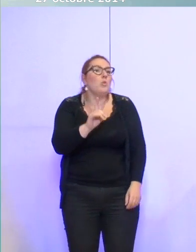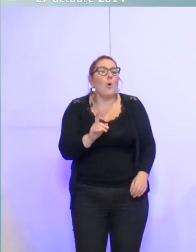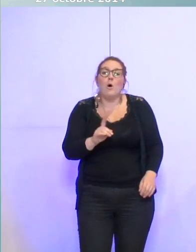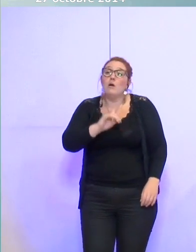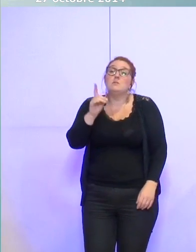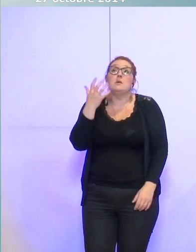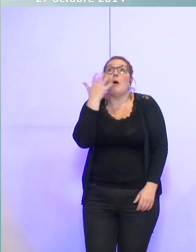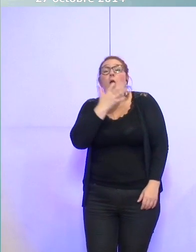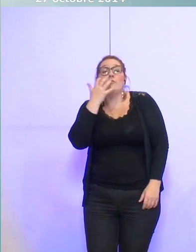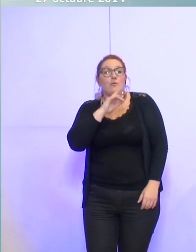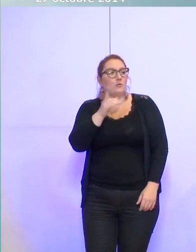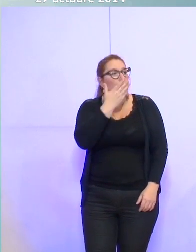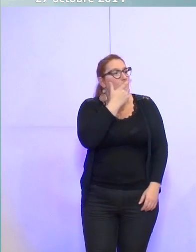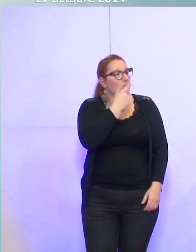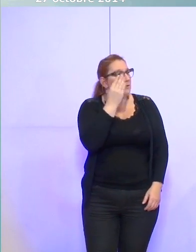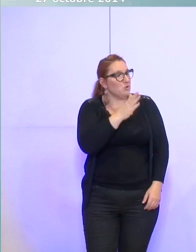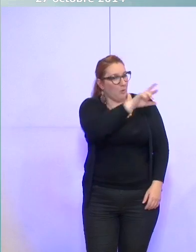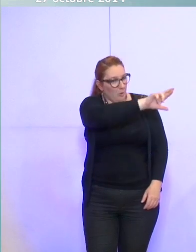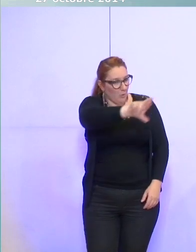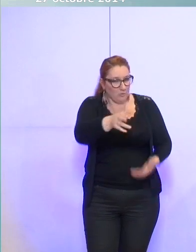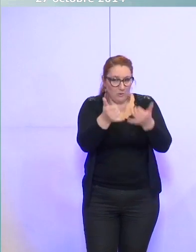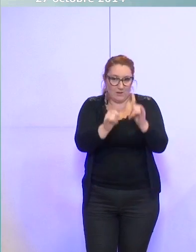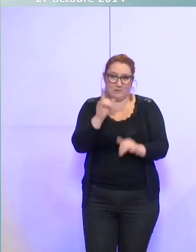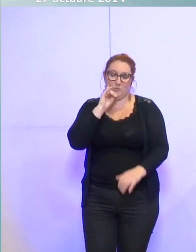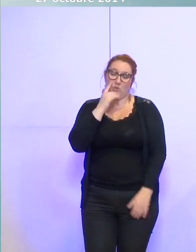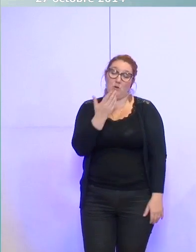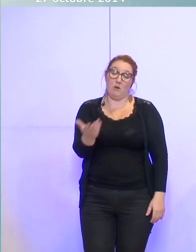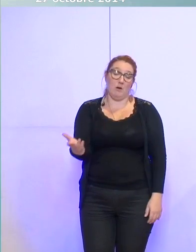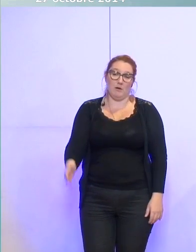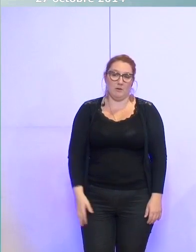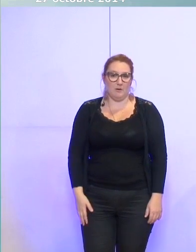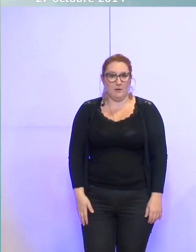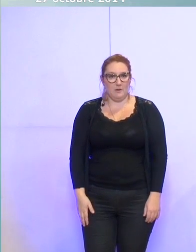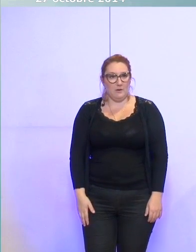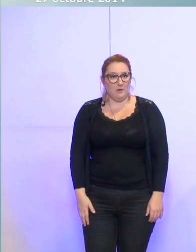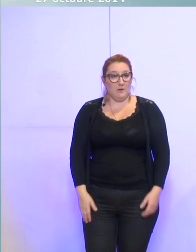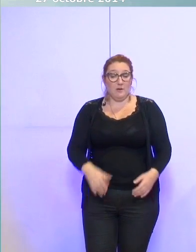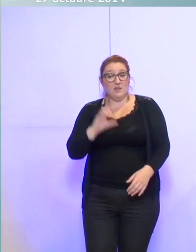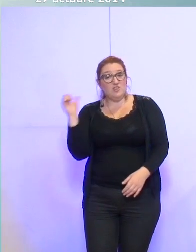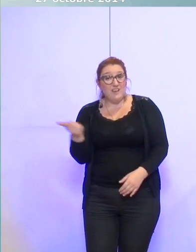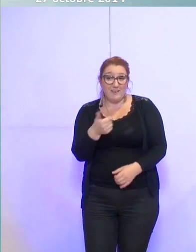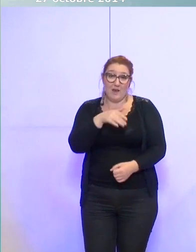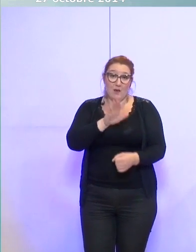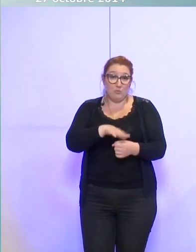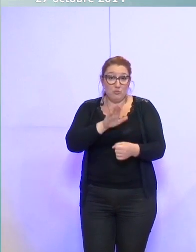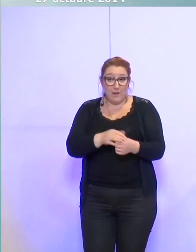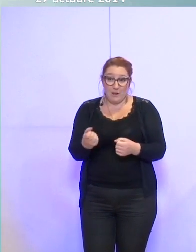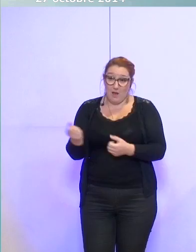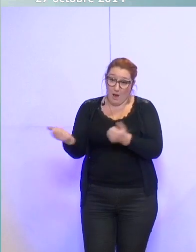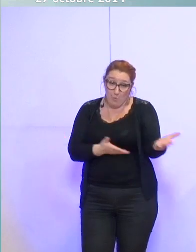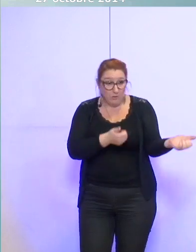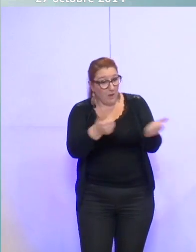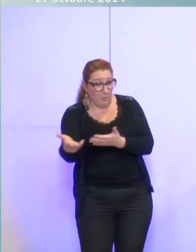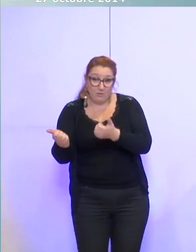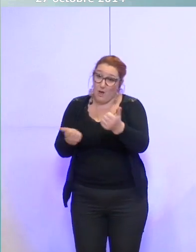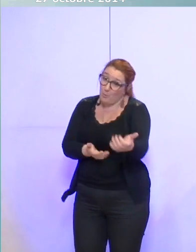Allez, je vous invite à vous rasseoir, Monsieur Breuil, pour reprendre nos débats, parce que là, c'est... si on commence à s'amener chacun nos sacs de détritus...